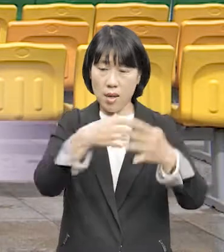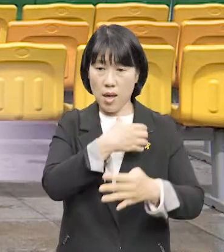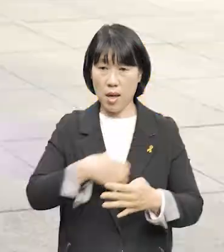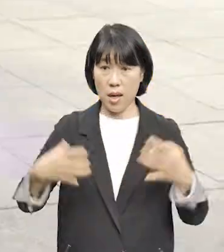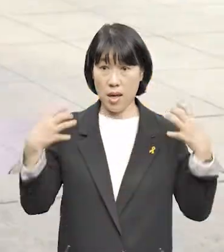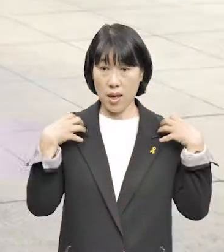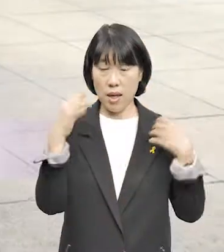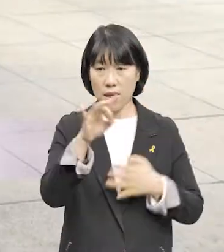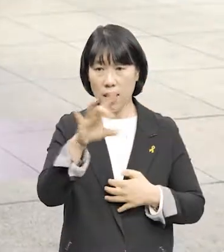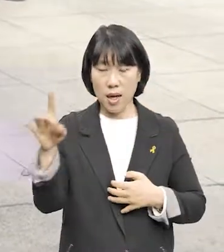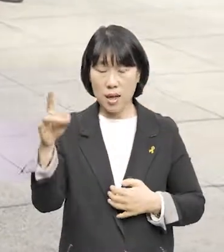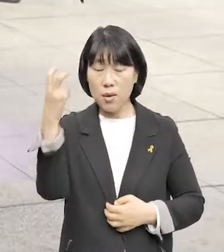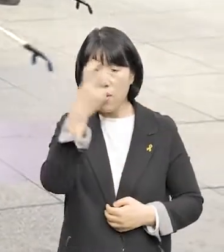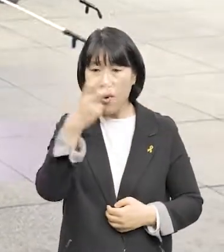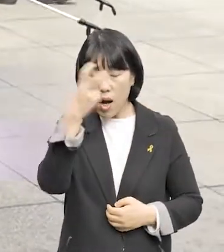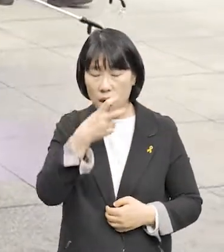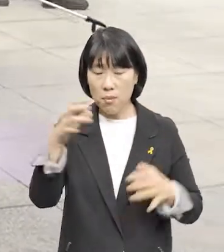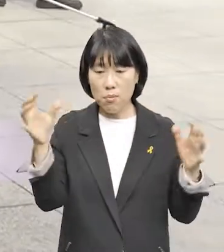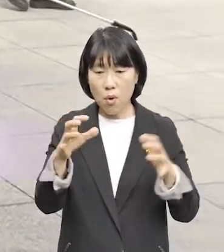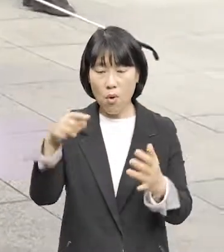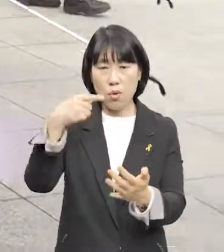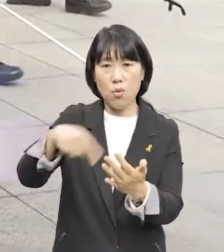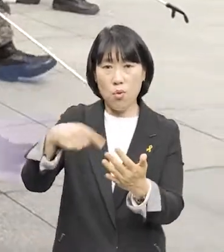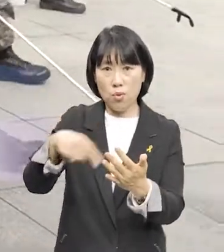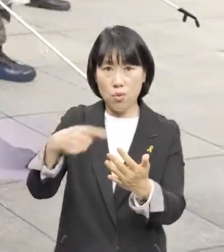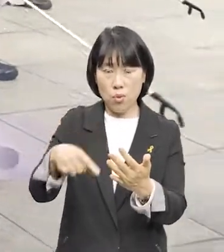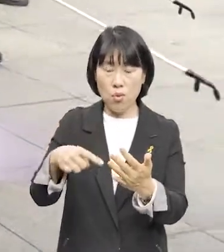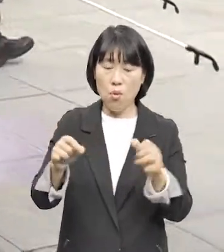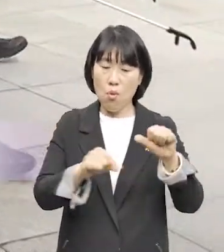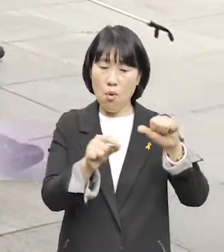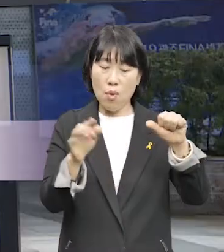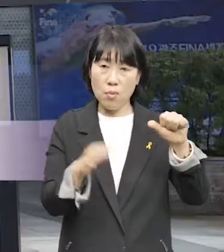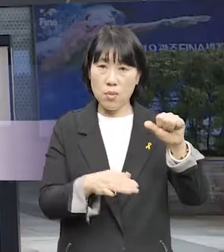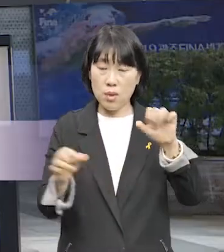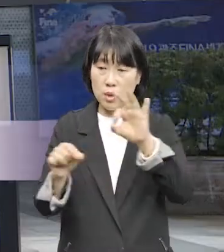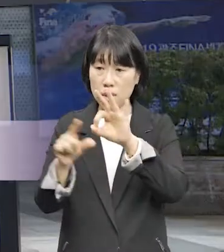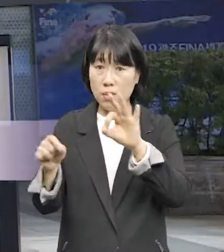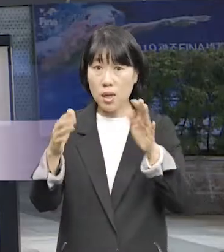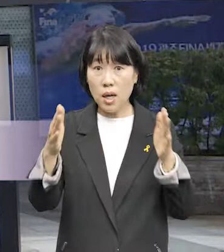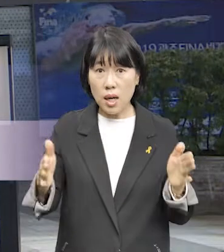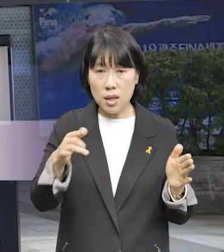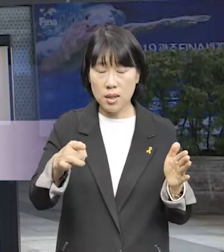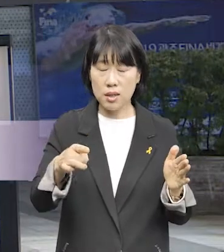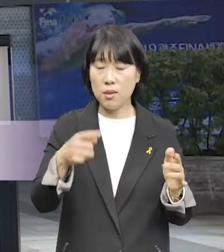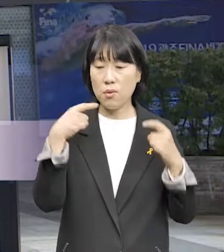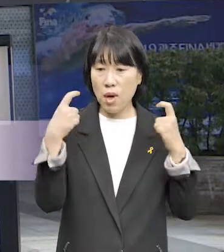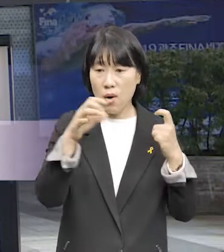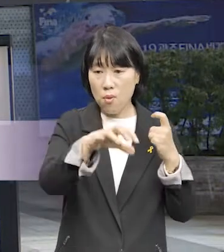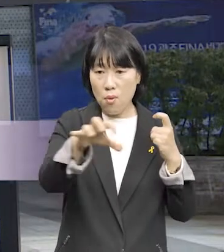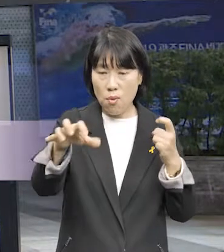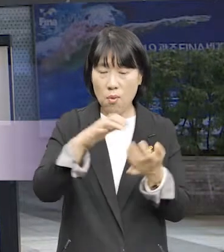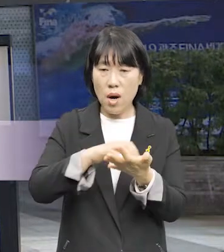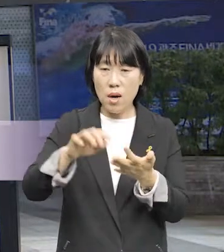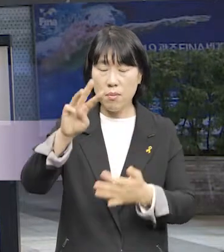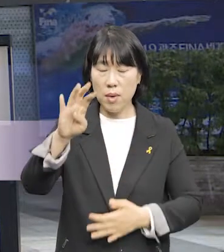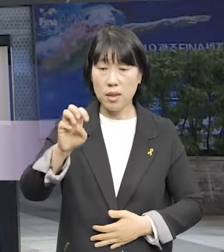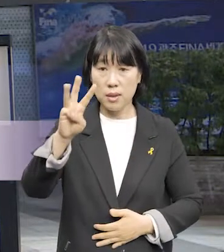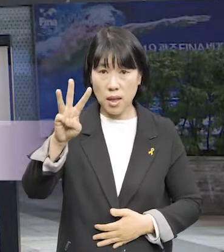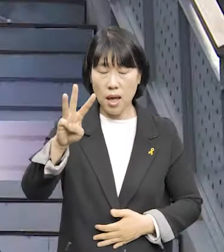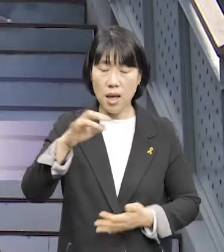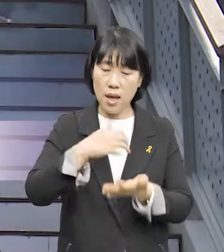자치구별로 방역관리요원을 모집한 후 교육을 거쳐 5월부터 10월까지 관내 주요 관광지